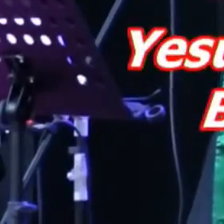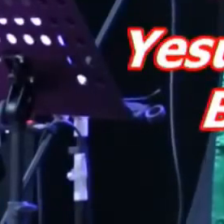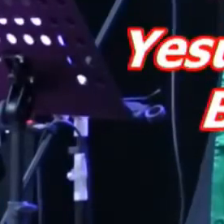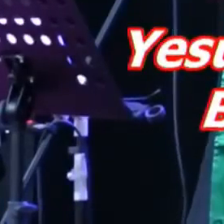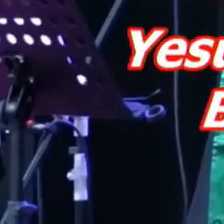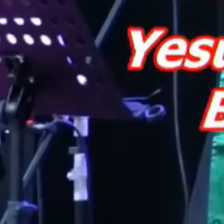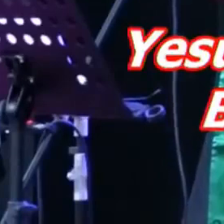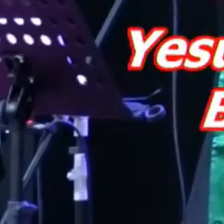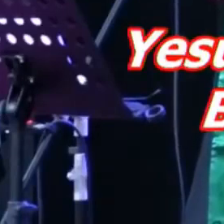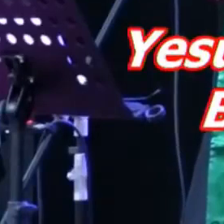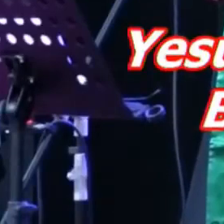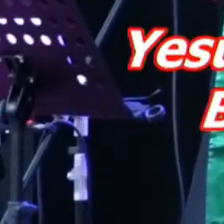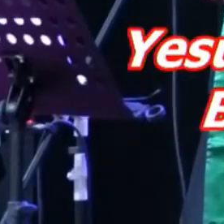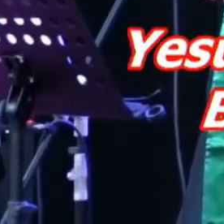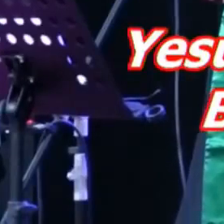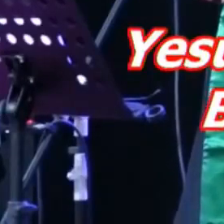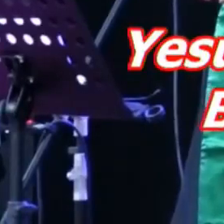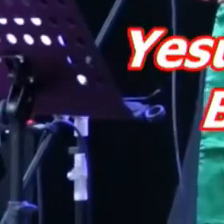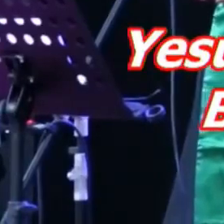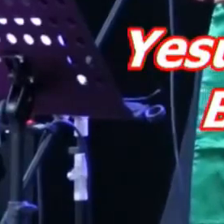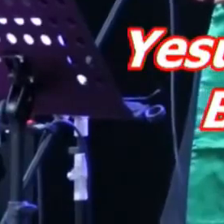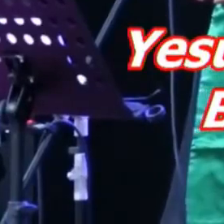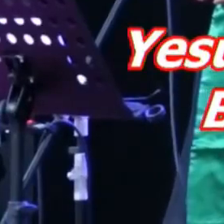wajib waktu